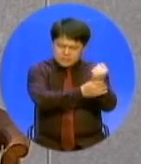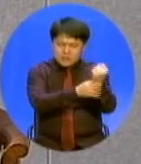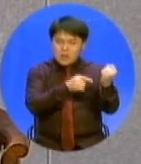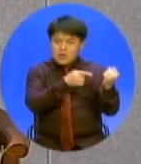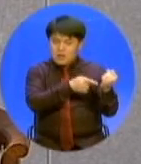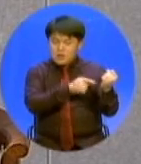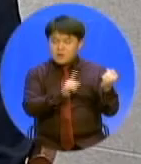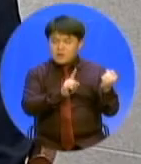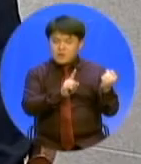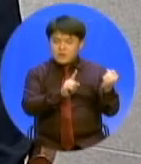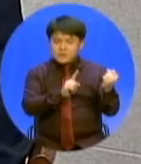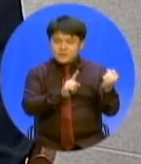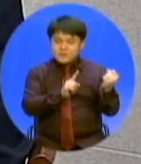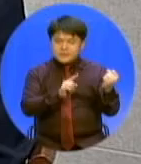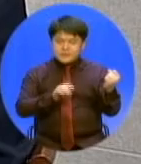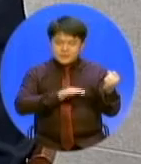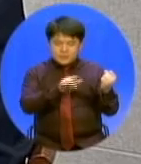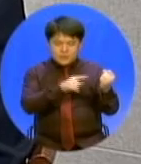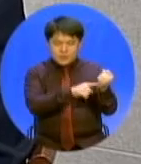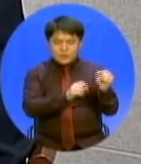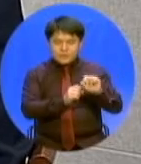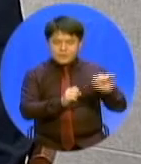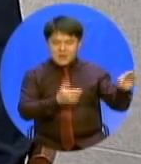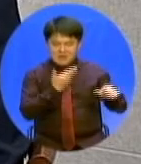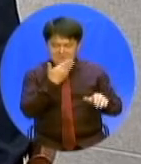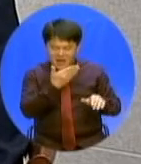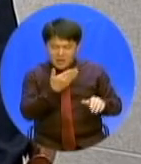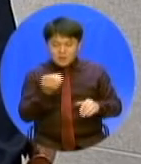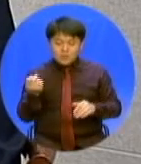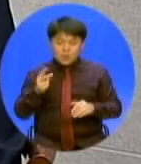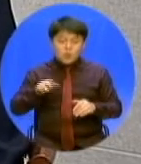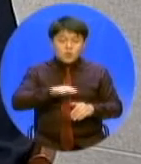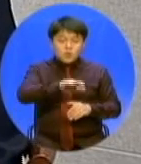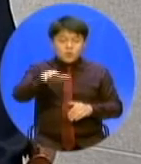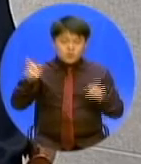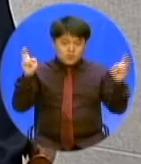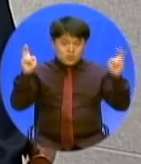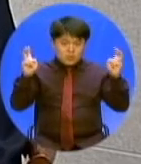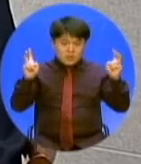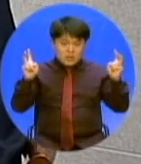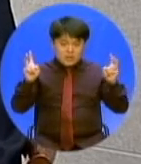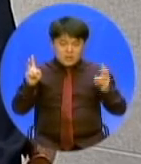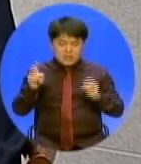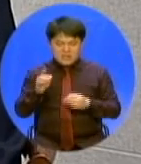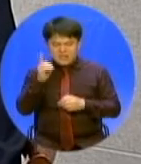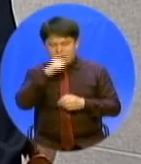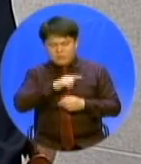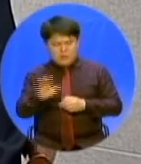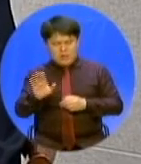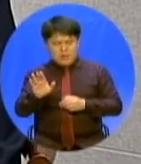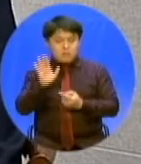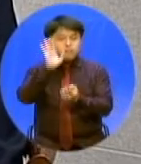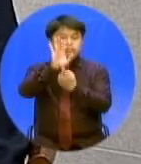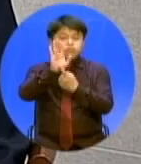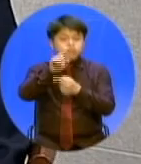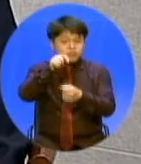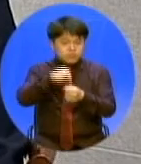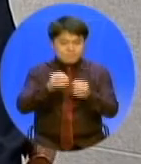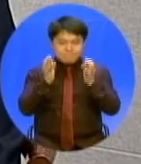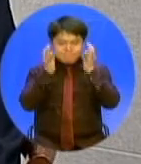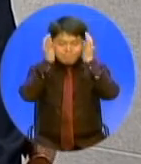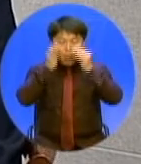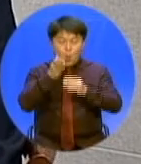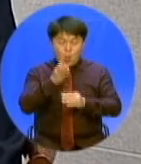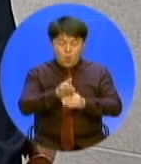기존 관념 이것을 저희들이 이렇게 줄이고 또 그렇지 않다는 것을 알리기 위해서